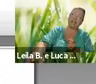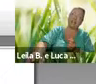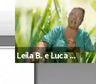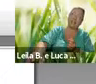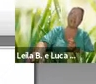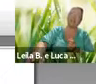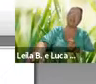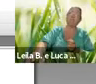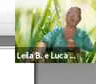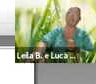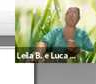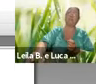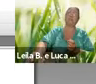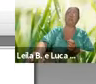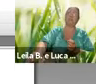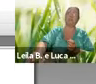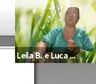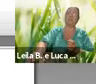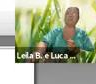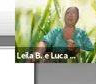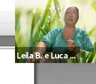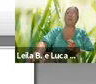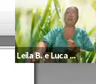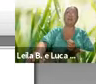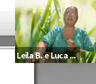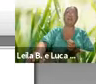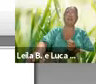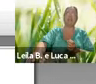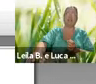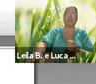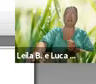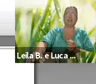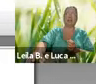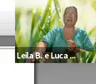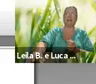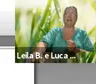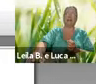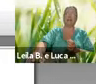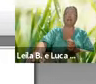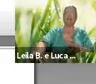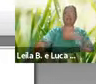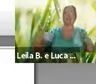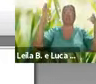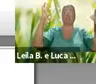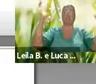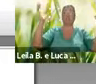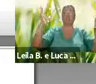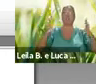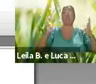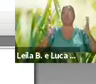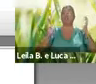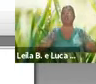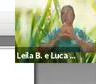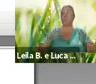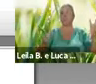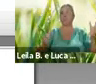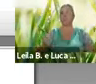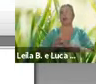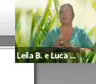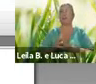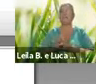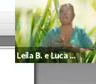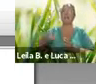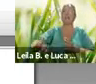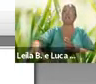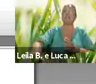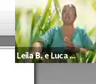centrale elettrica che passa attraverso i fili, arriva alla lampadina e si accende, si appiccia, come si dice